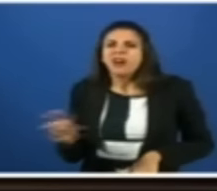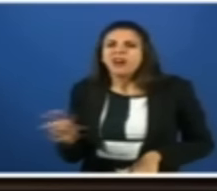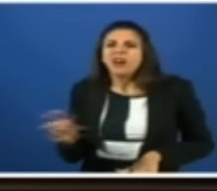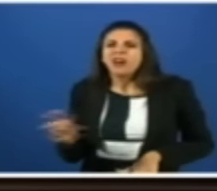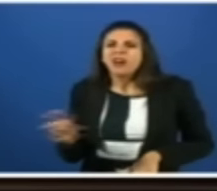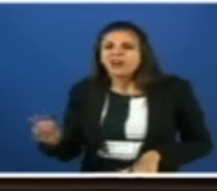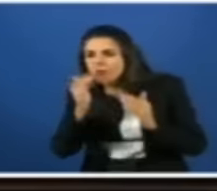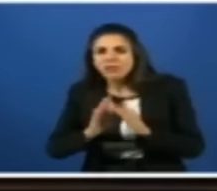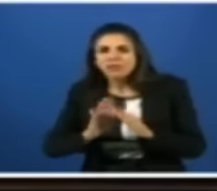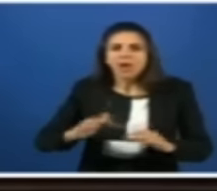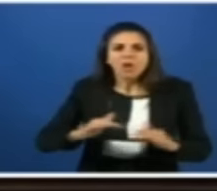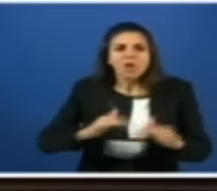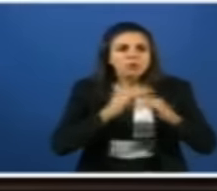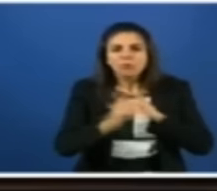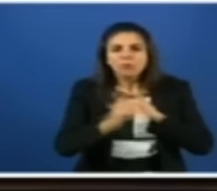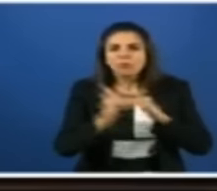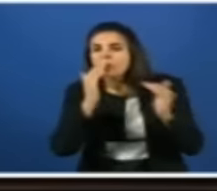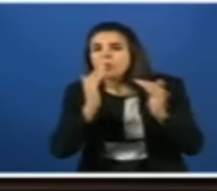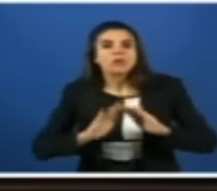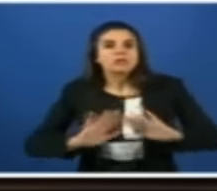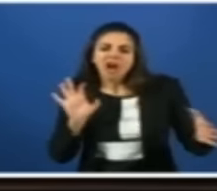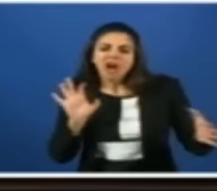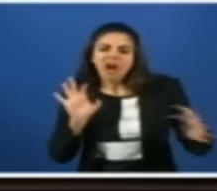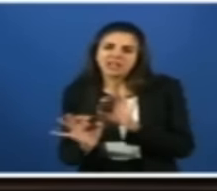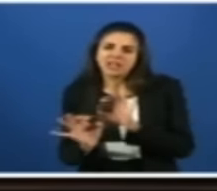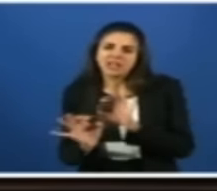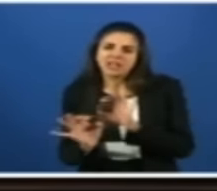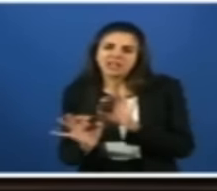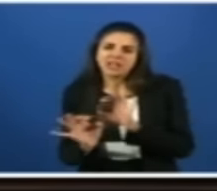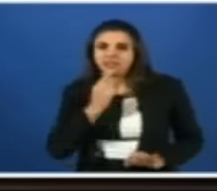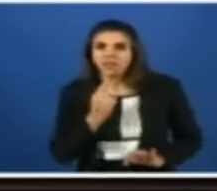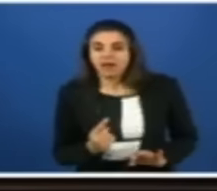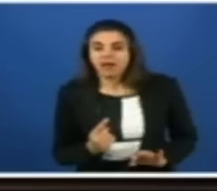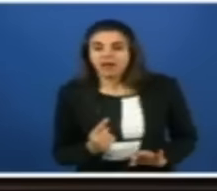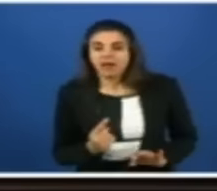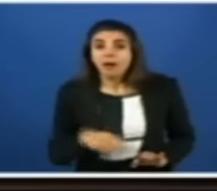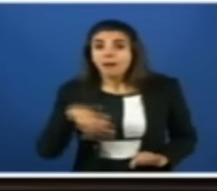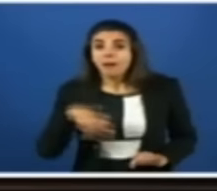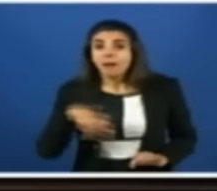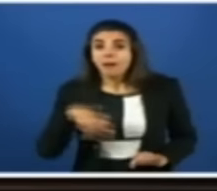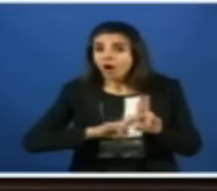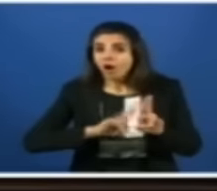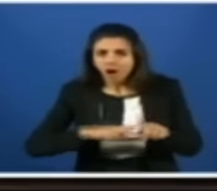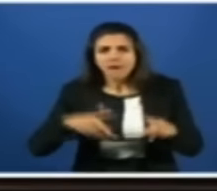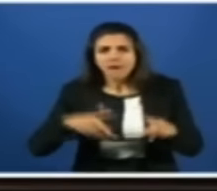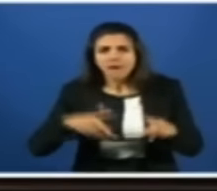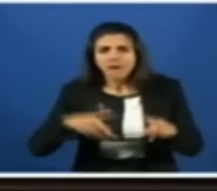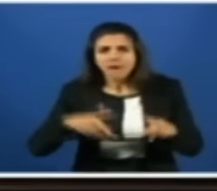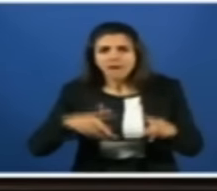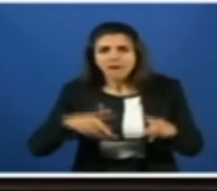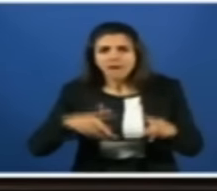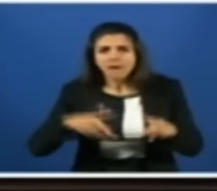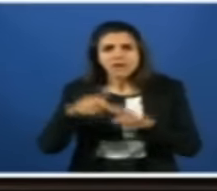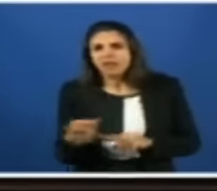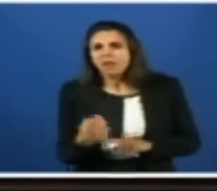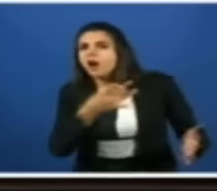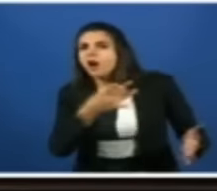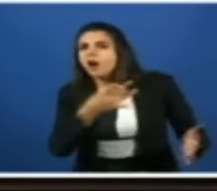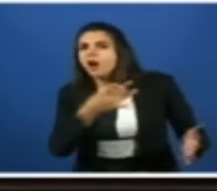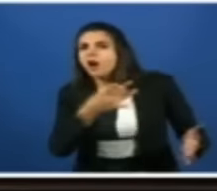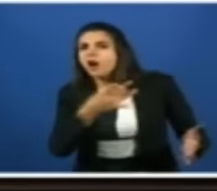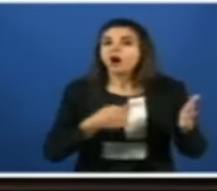var, ne milletle alakaları var. PKK'da, FETÖ'da tek bir